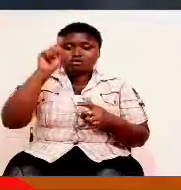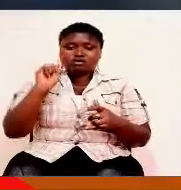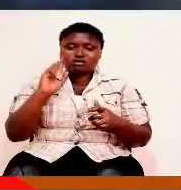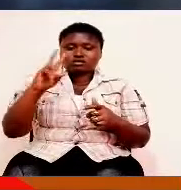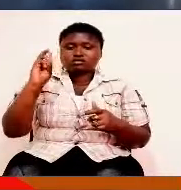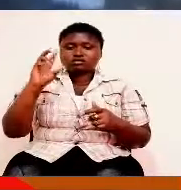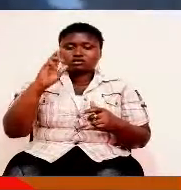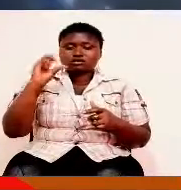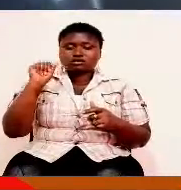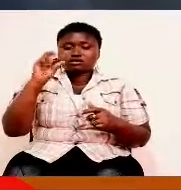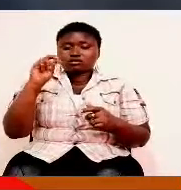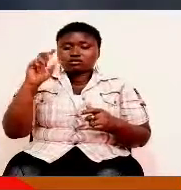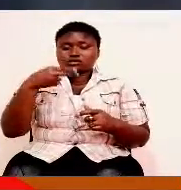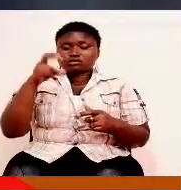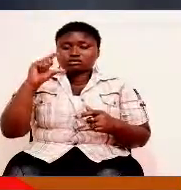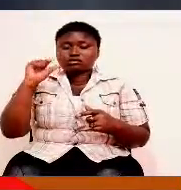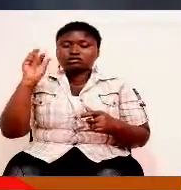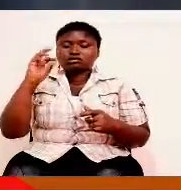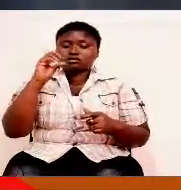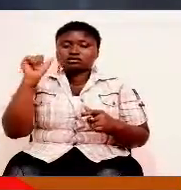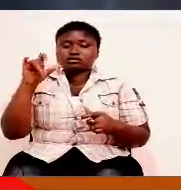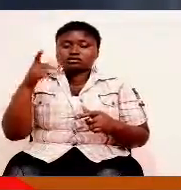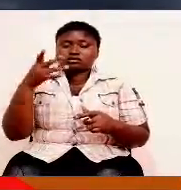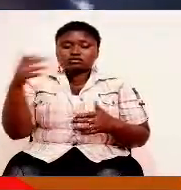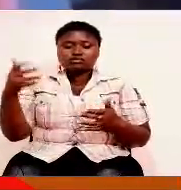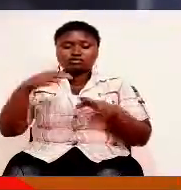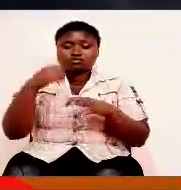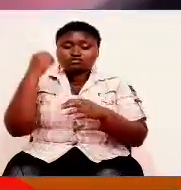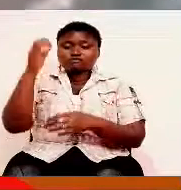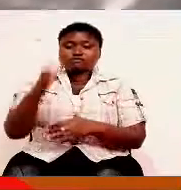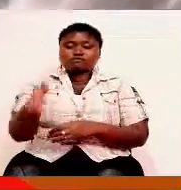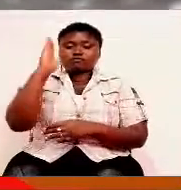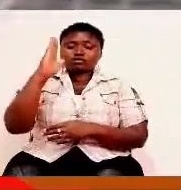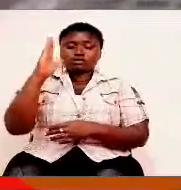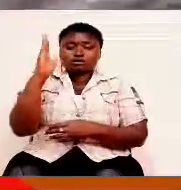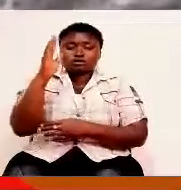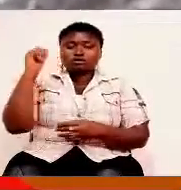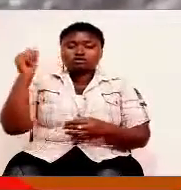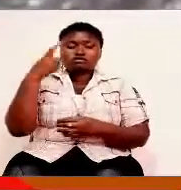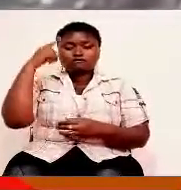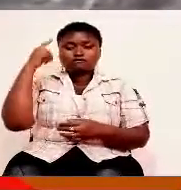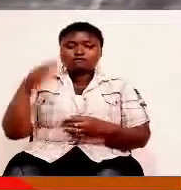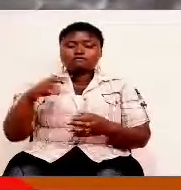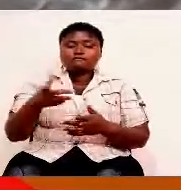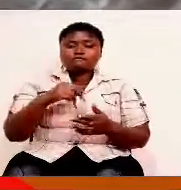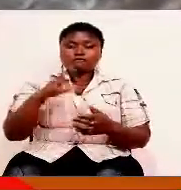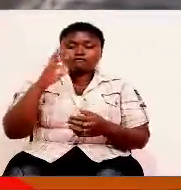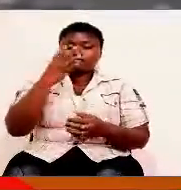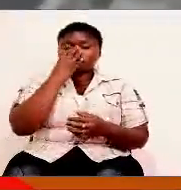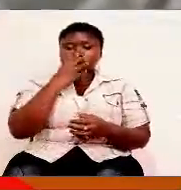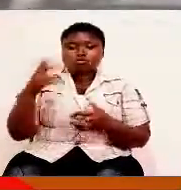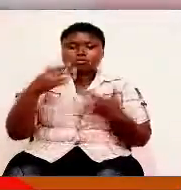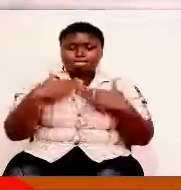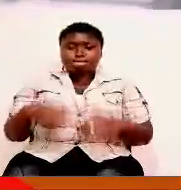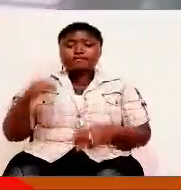Mutyambai gucokia ciuria ciegie ugiteri wa Ruto uria wathurirwo ni muinge ithenyaine ria kumuguoyohia